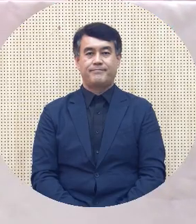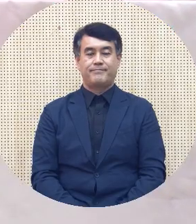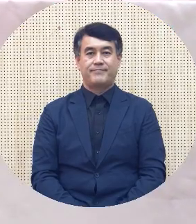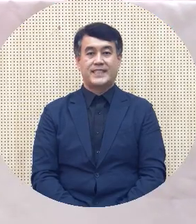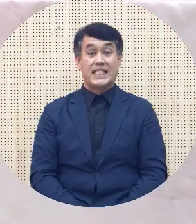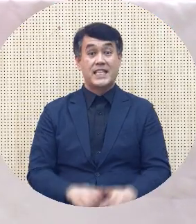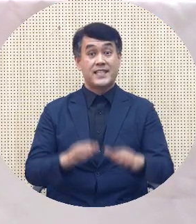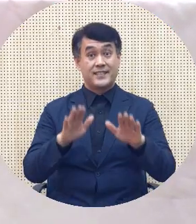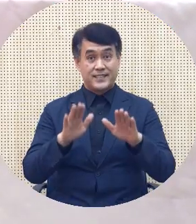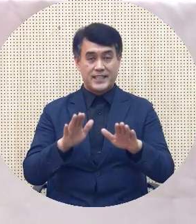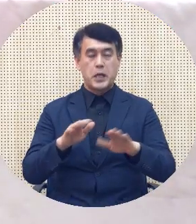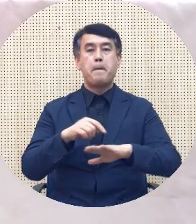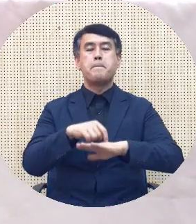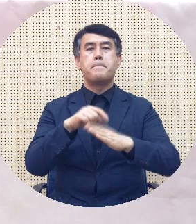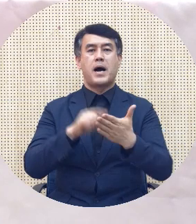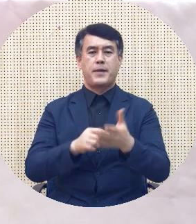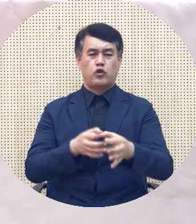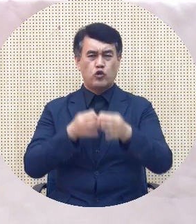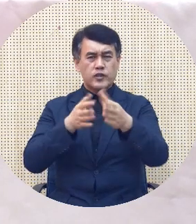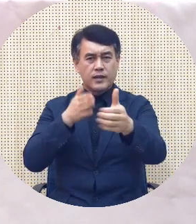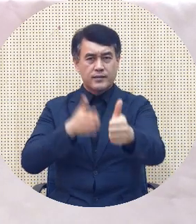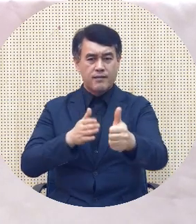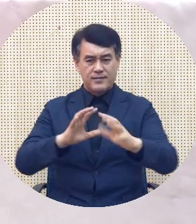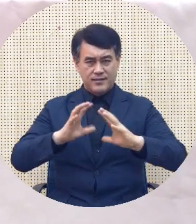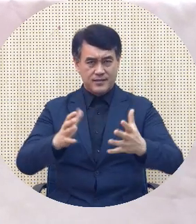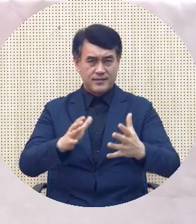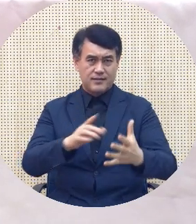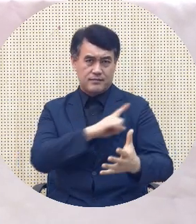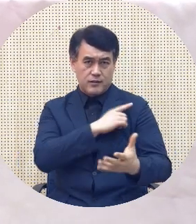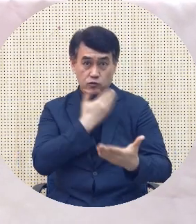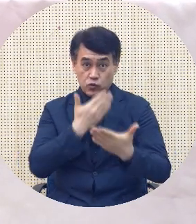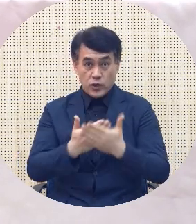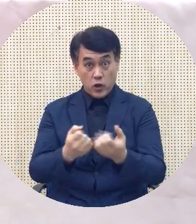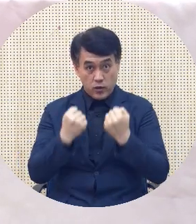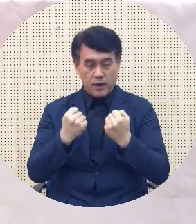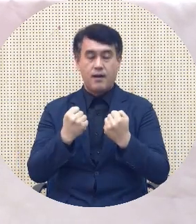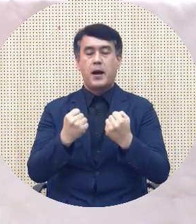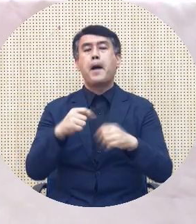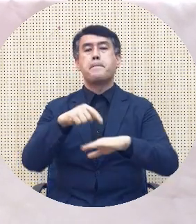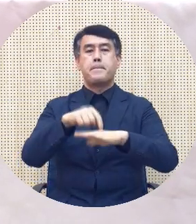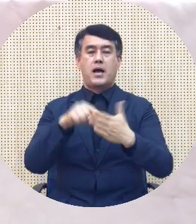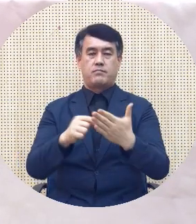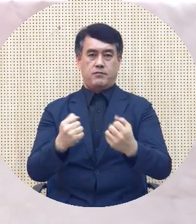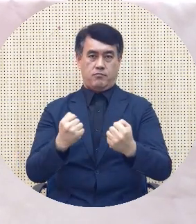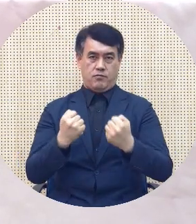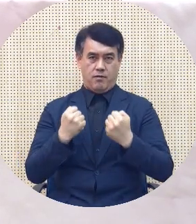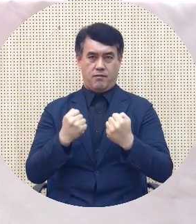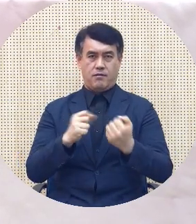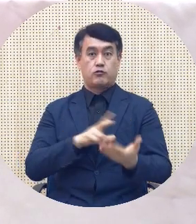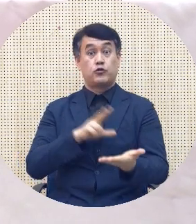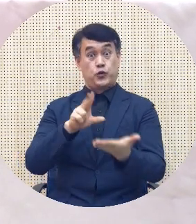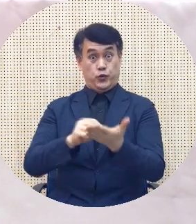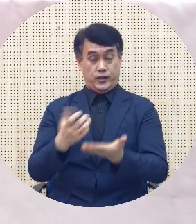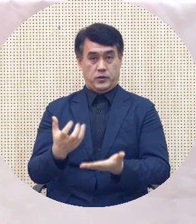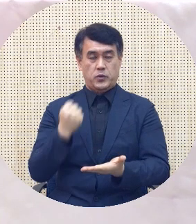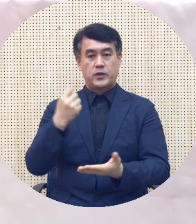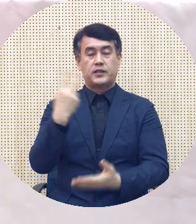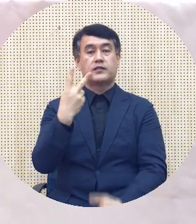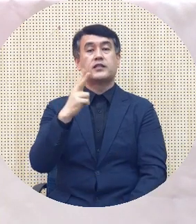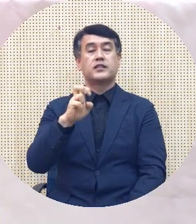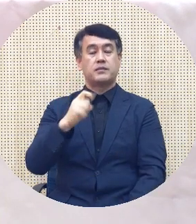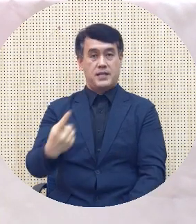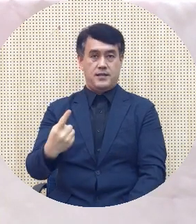네, 이제는 마음에 투자하세요. 세상에서 가장 중요한 건강, 마음 건강이라는 주제로